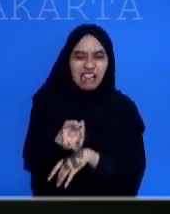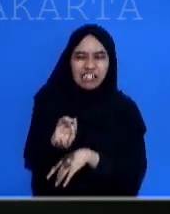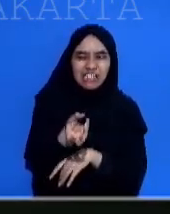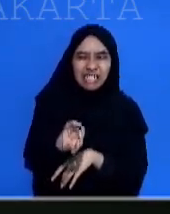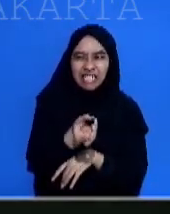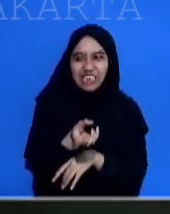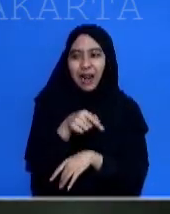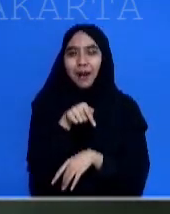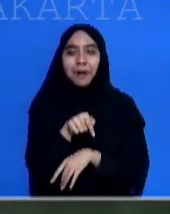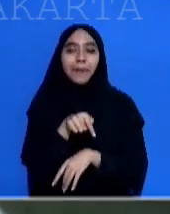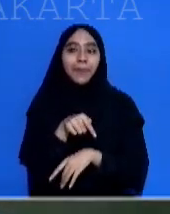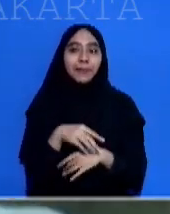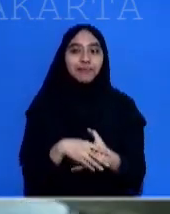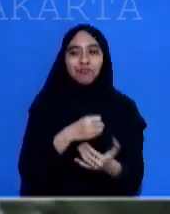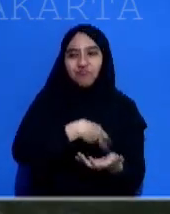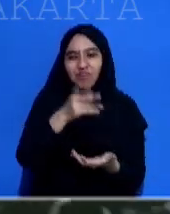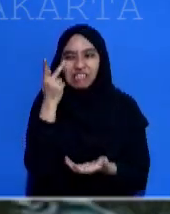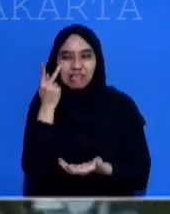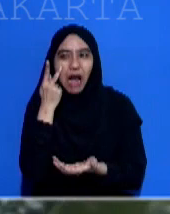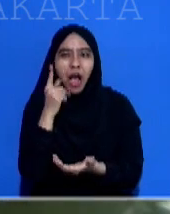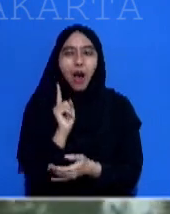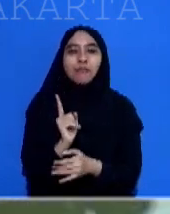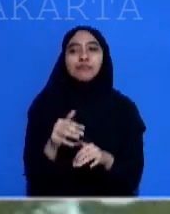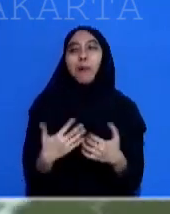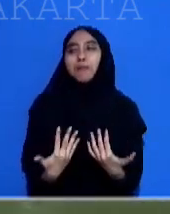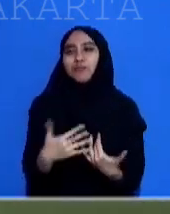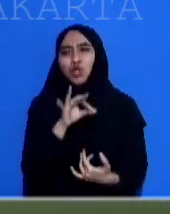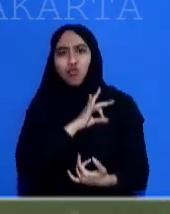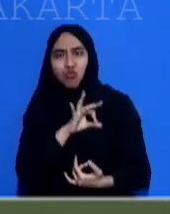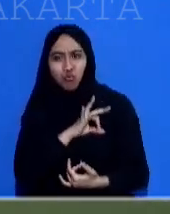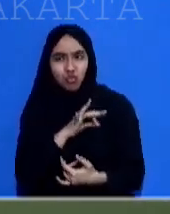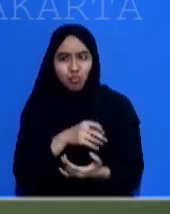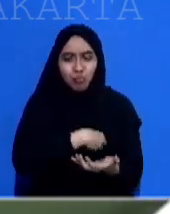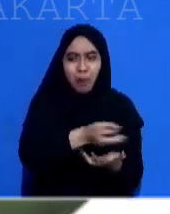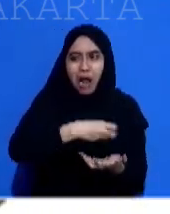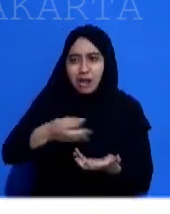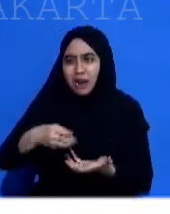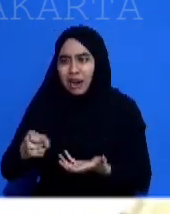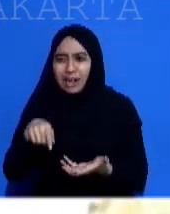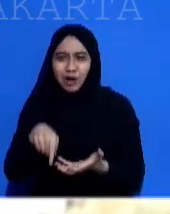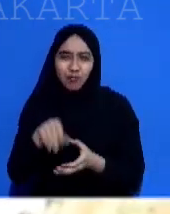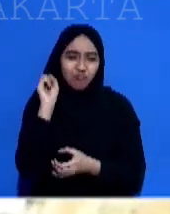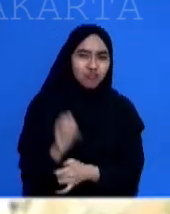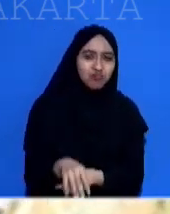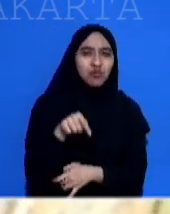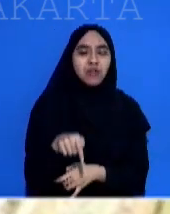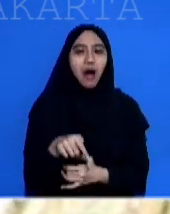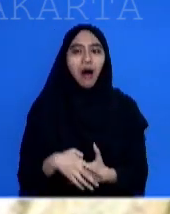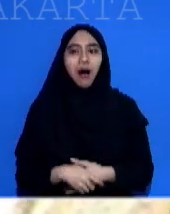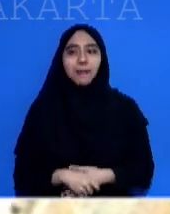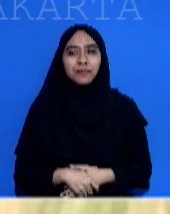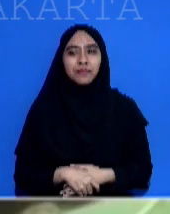mikulai. Awit pakanipun dereng betaken kathah, namung ginakaken pakan alami arupi uget-uget lemut menapa dene kutu